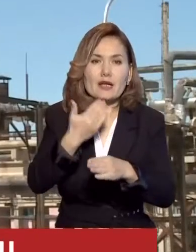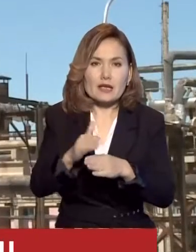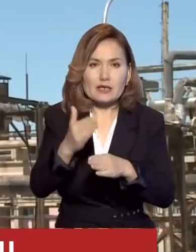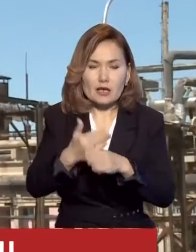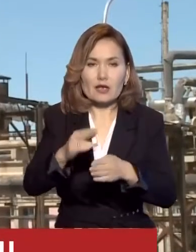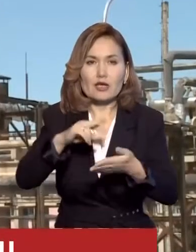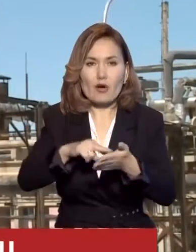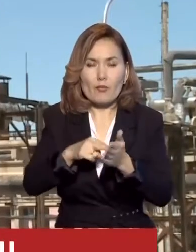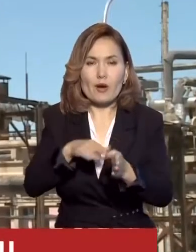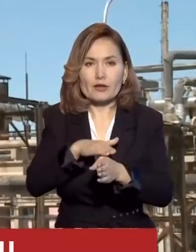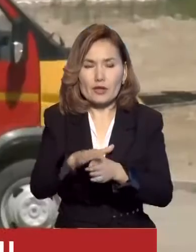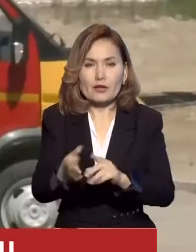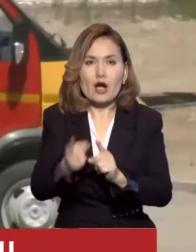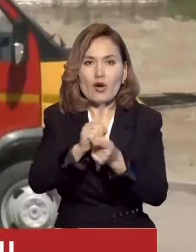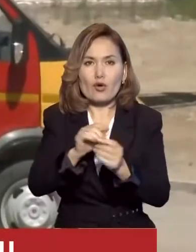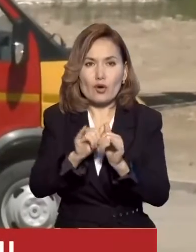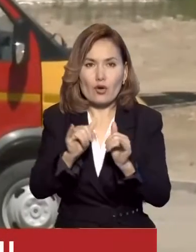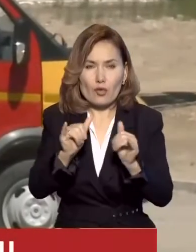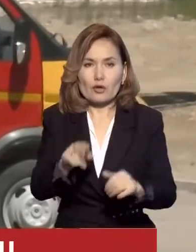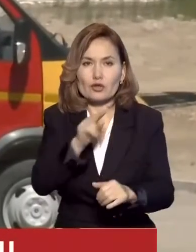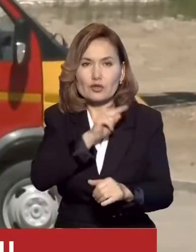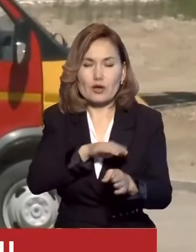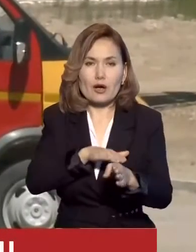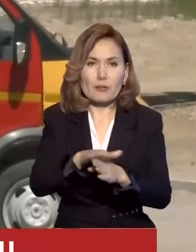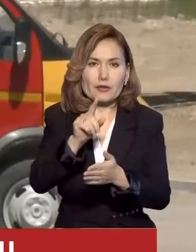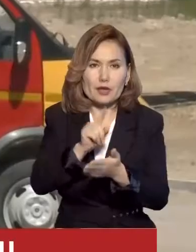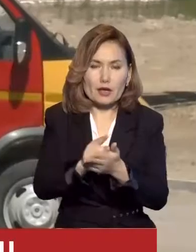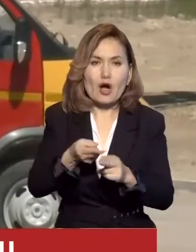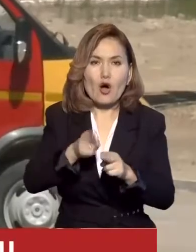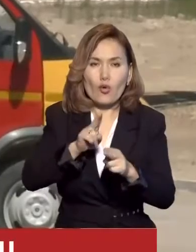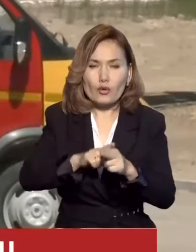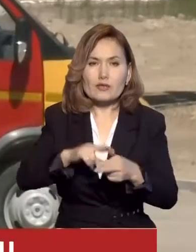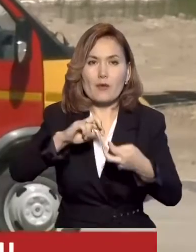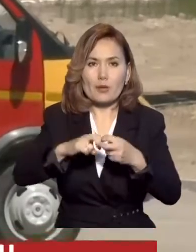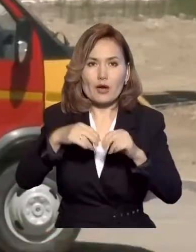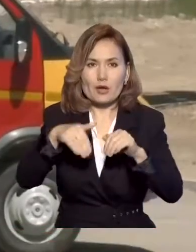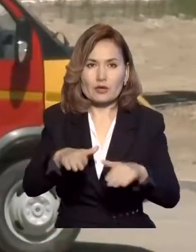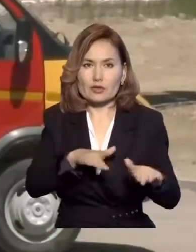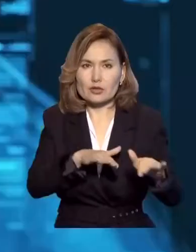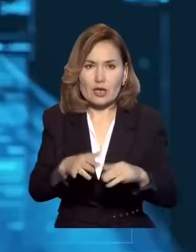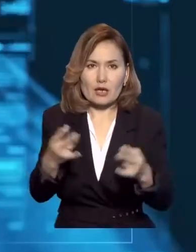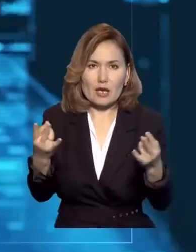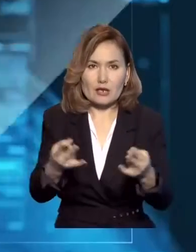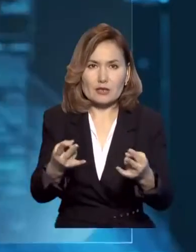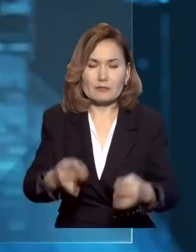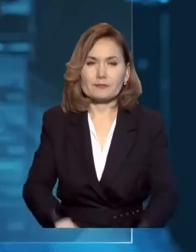кезең-кезеңмен жүзеге асырылатын реформалардан басқа жол жоқ. Алдымен ахуалды тұрақтандыратын шаралар қажет.